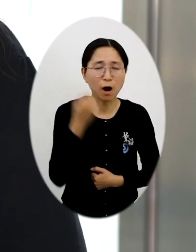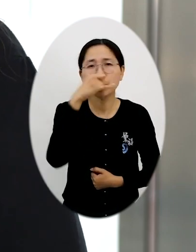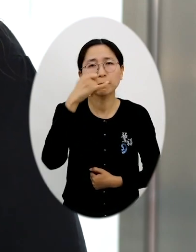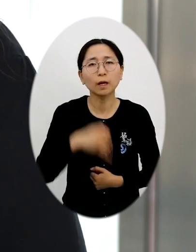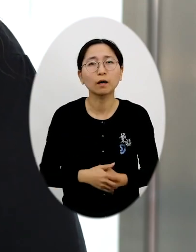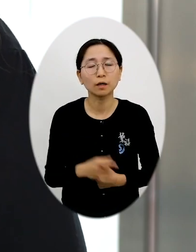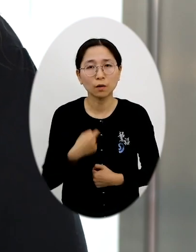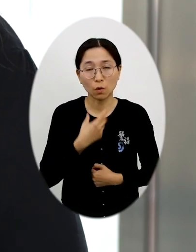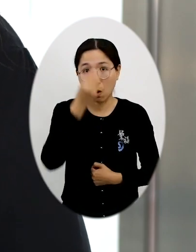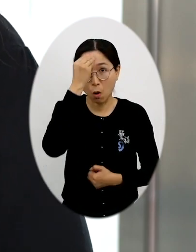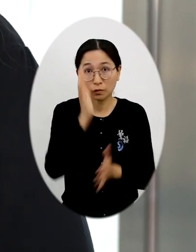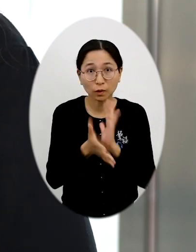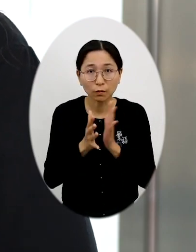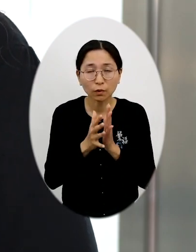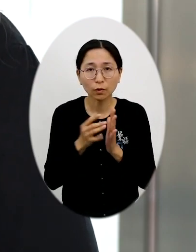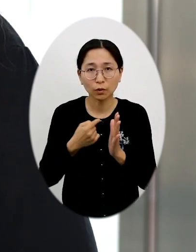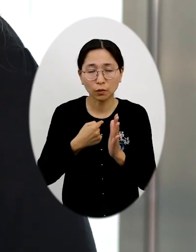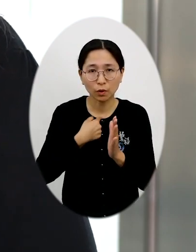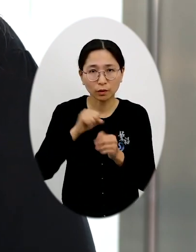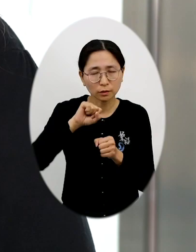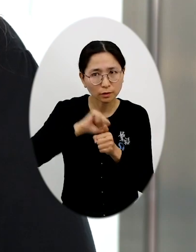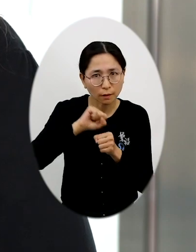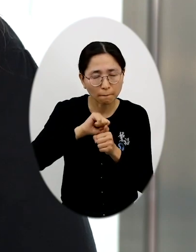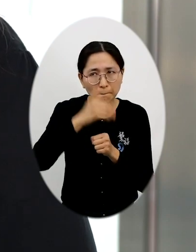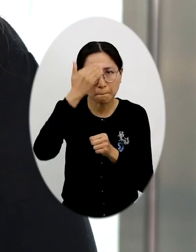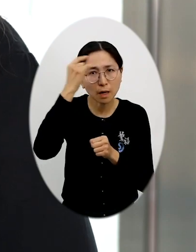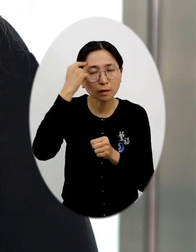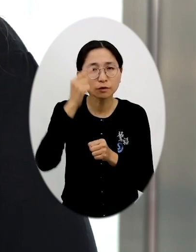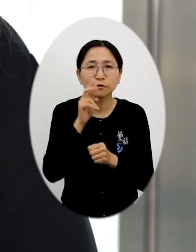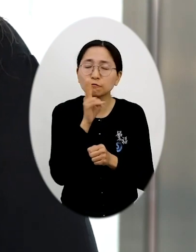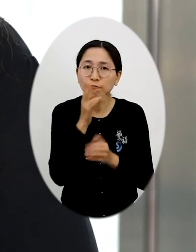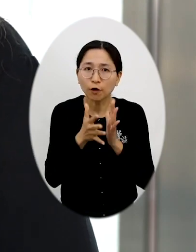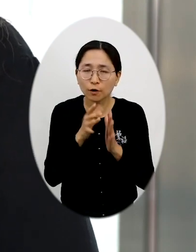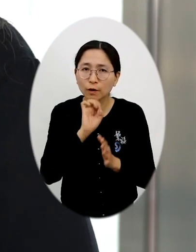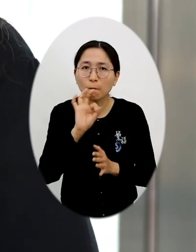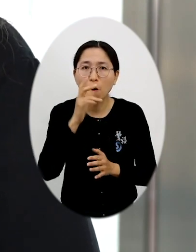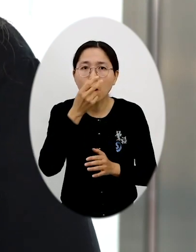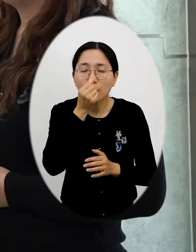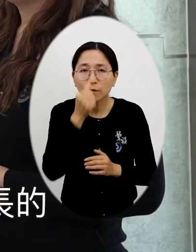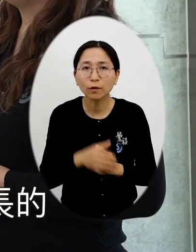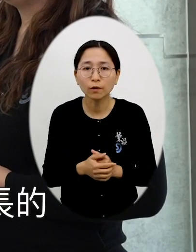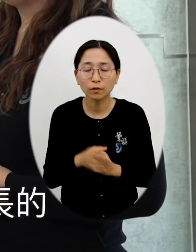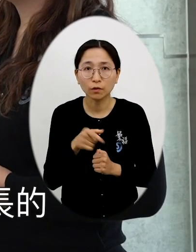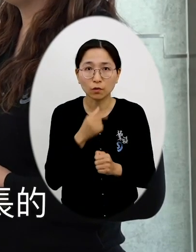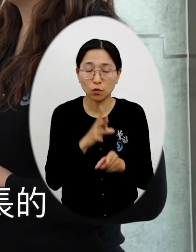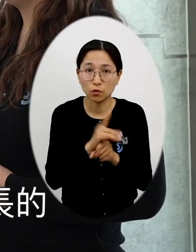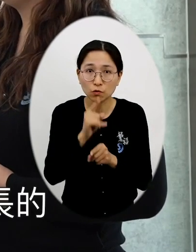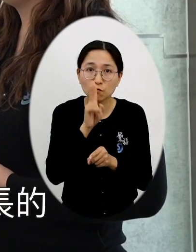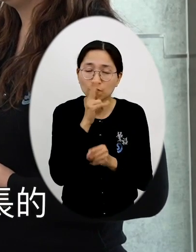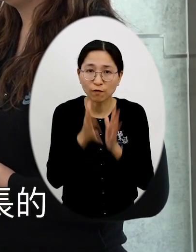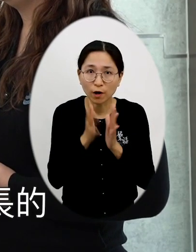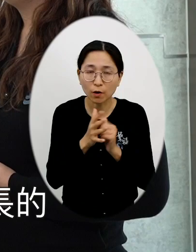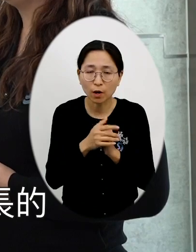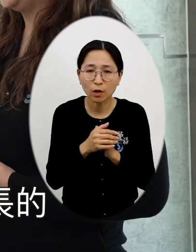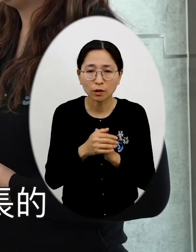實係冇捷徑噶。學習手語先至可以令到自己真正去認識到究竟對呢個行業有冇興趣。因為一個專業嘅手語